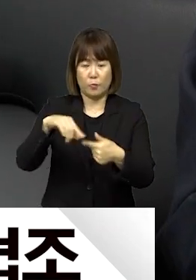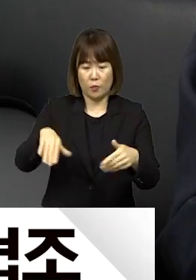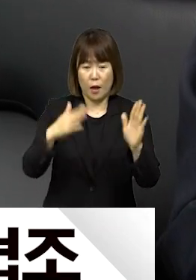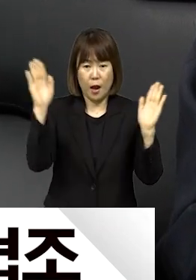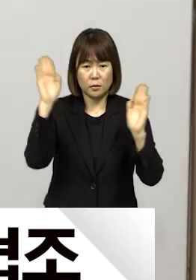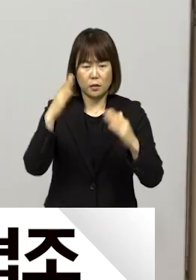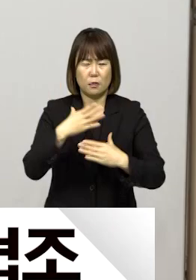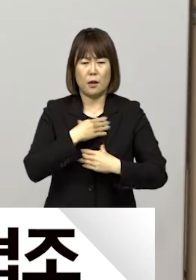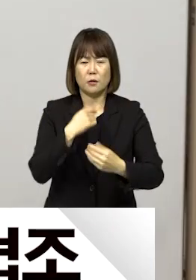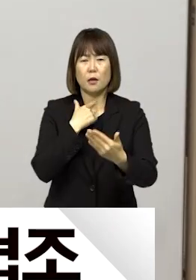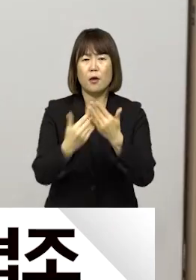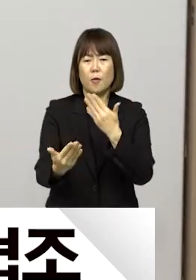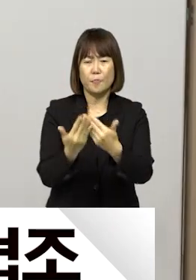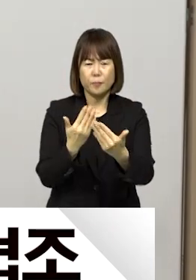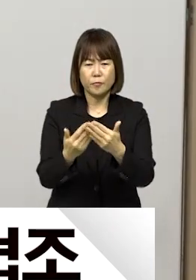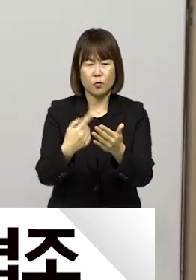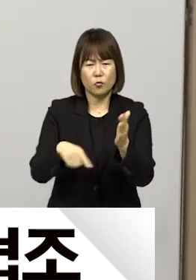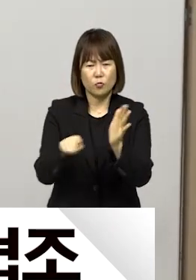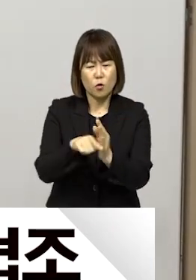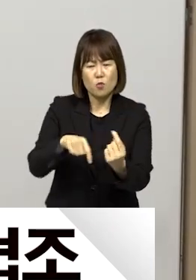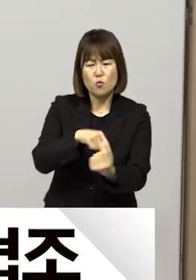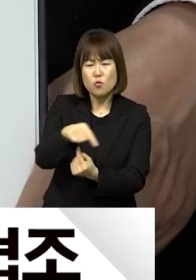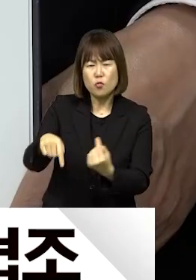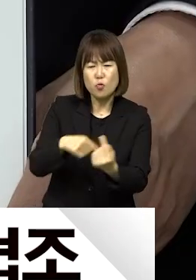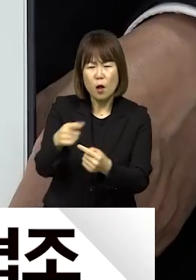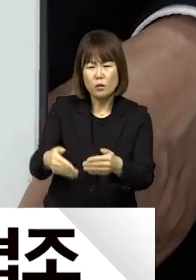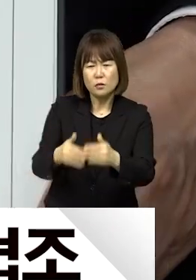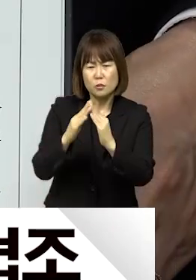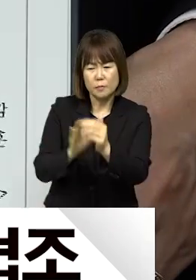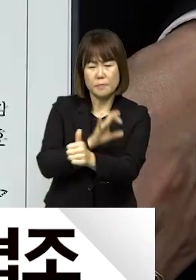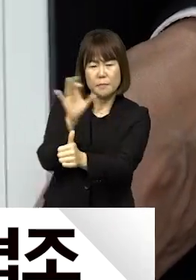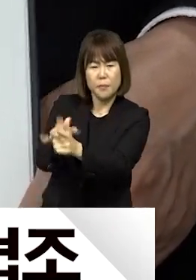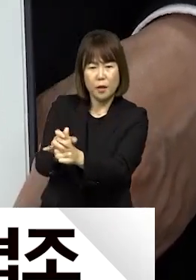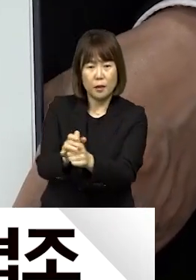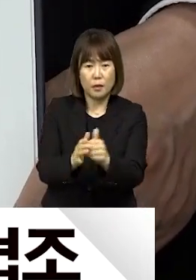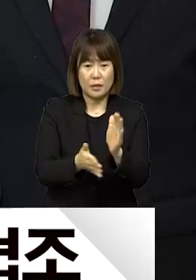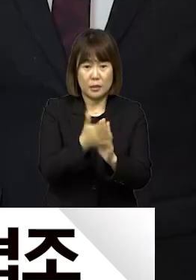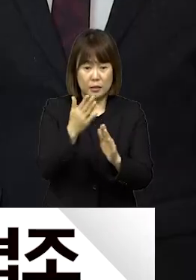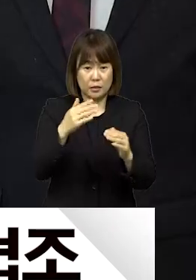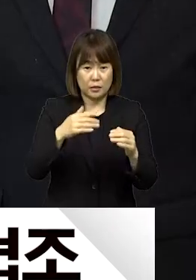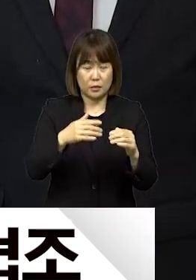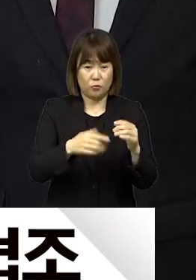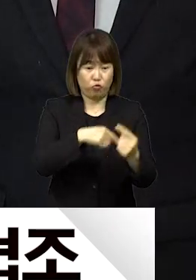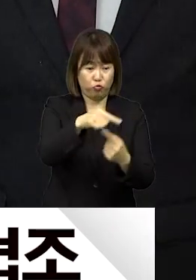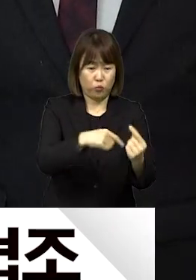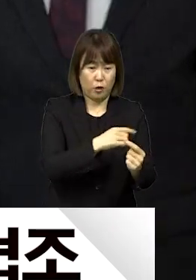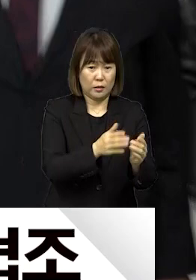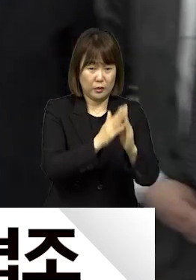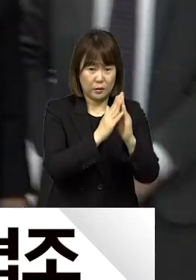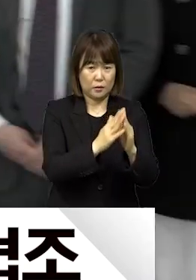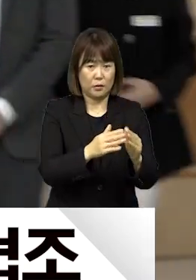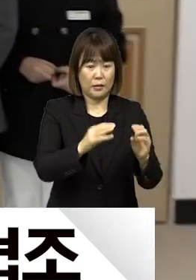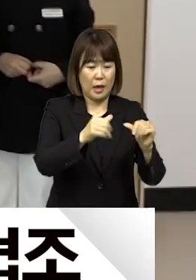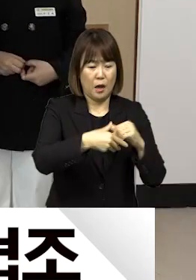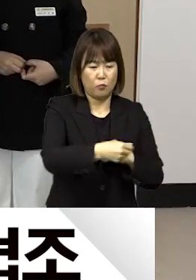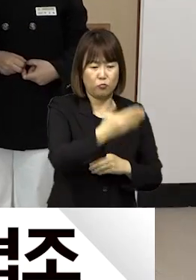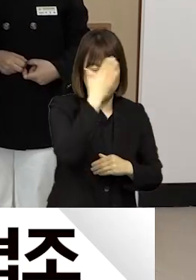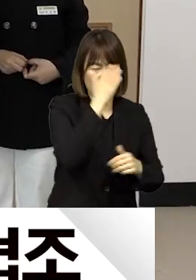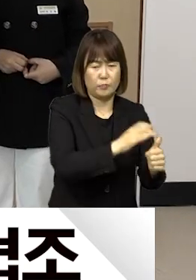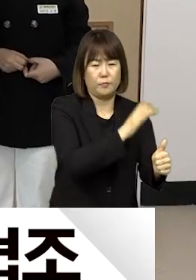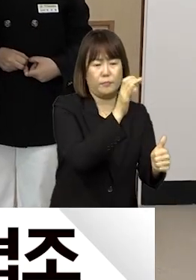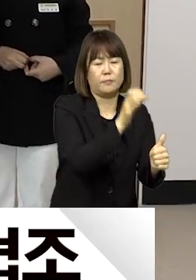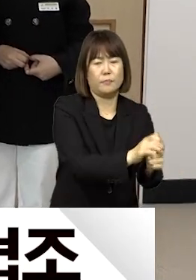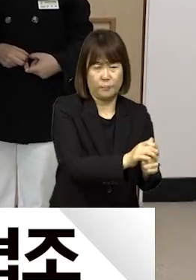경남동보권 학생안전체험교육 여권 개선을 위해 교육원을 설립 운영하고시는 교육원을 설립 운영하는 동안